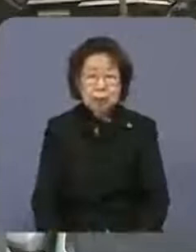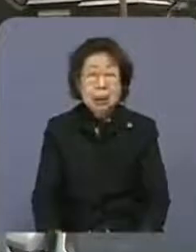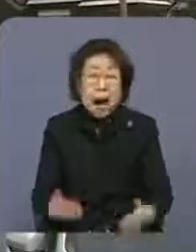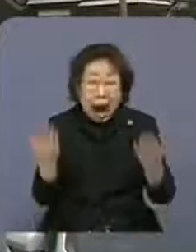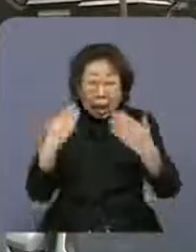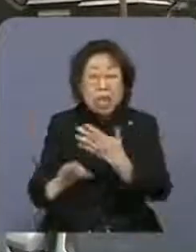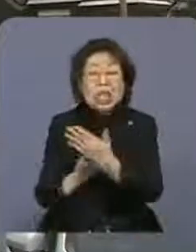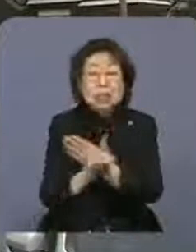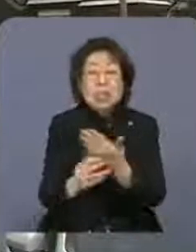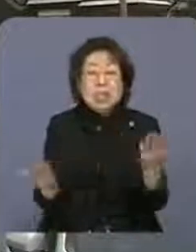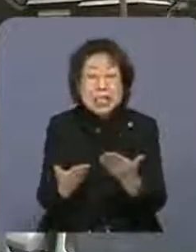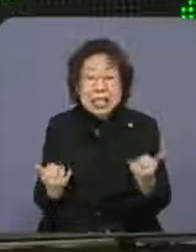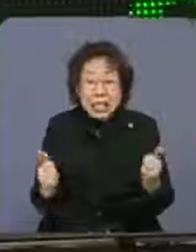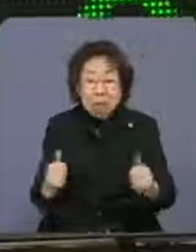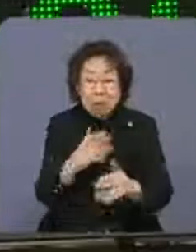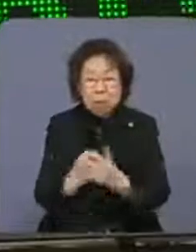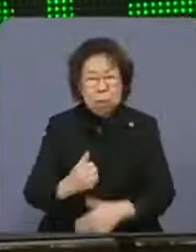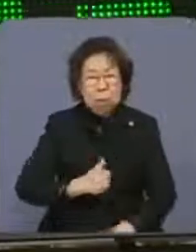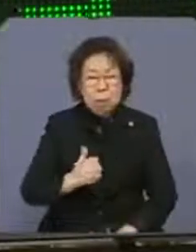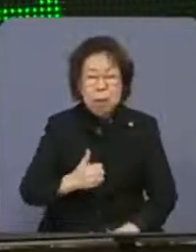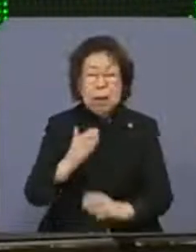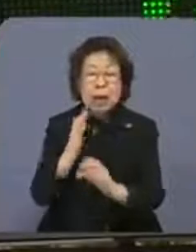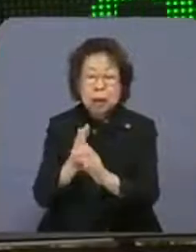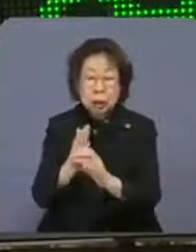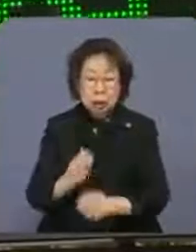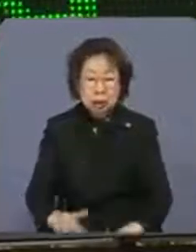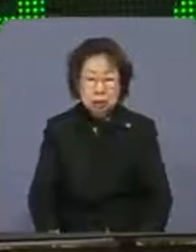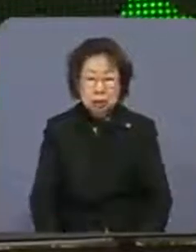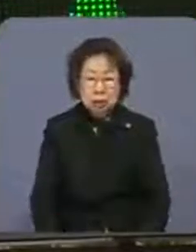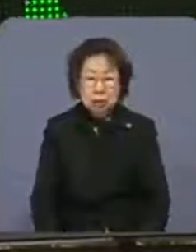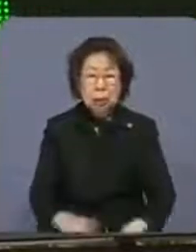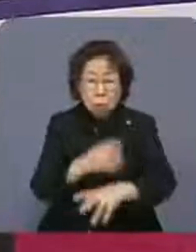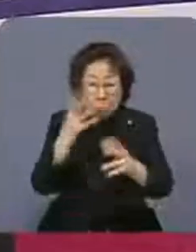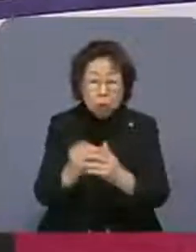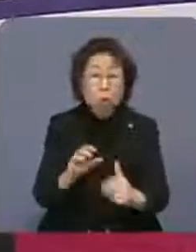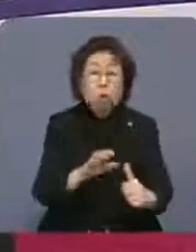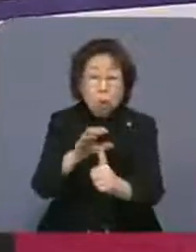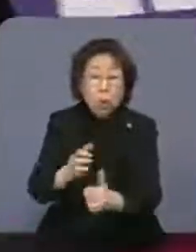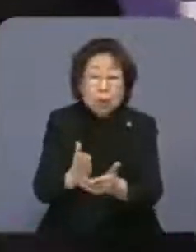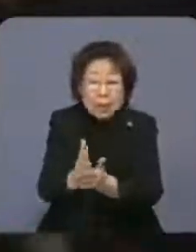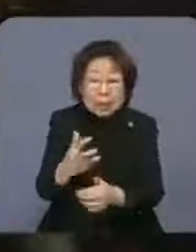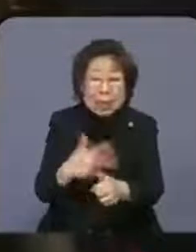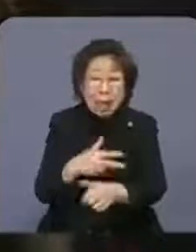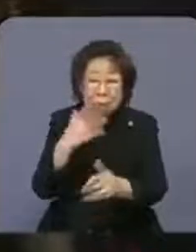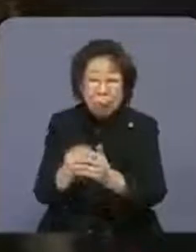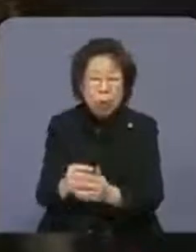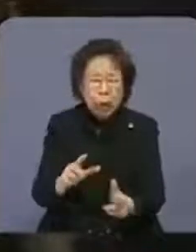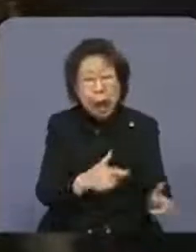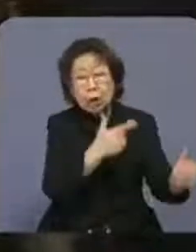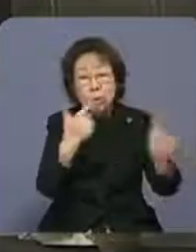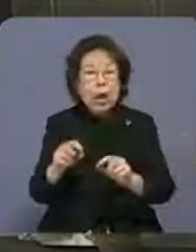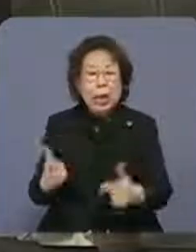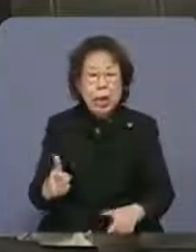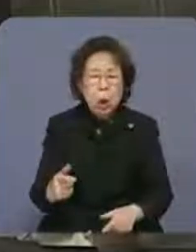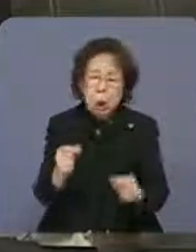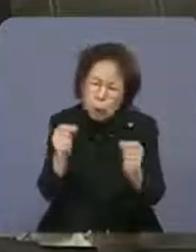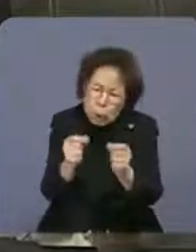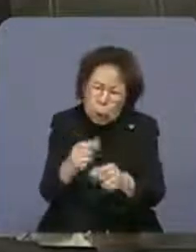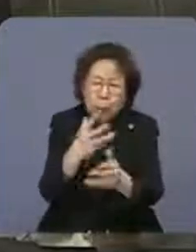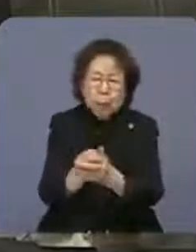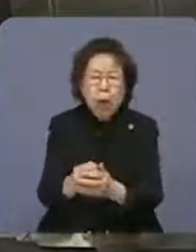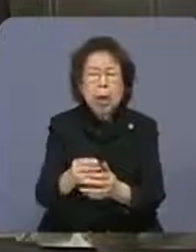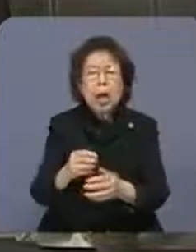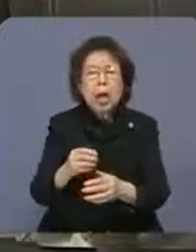학교 비정규직 노조는 강하게 반발하고 있습니다. 모든 돌봄 전담사의 전일제 근무가 아닌 최소한의